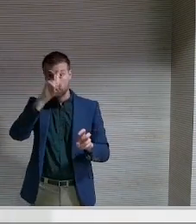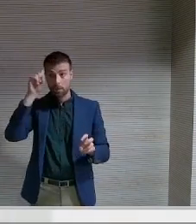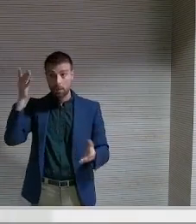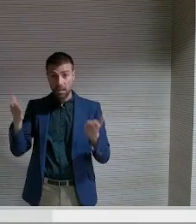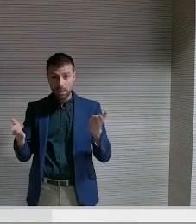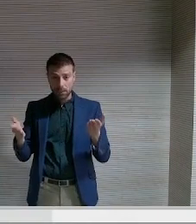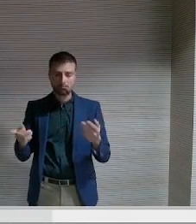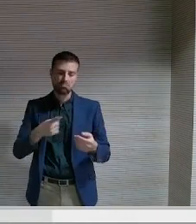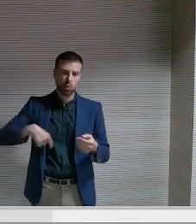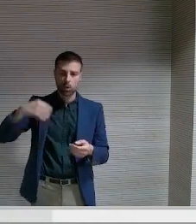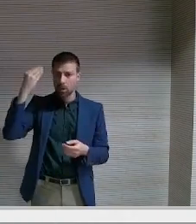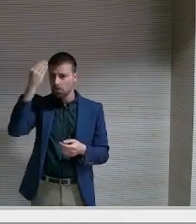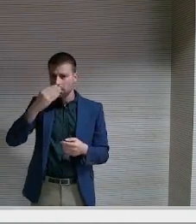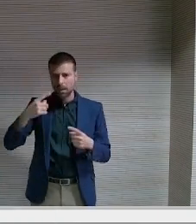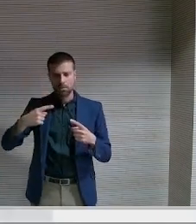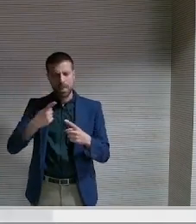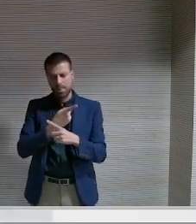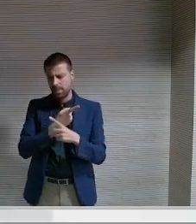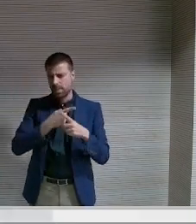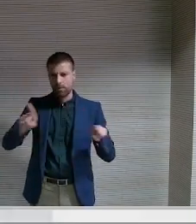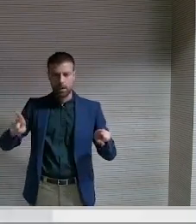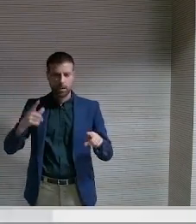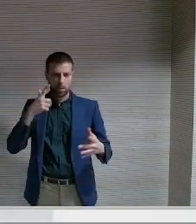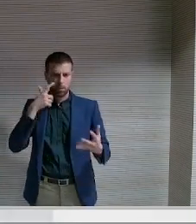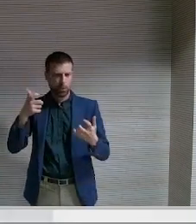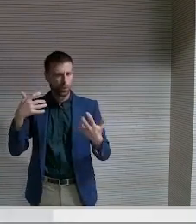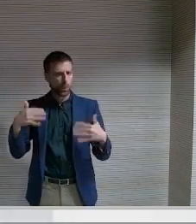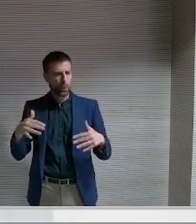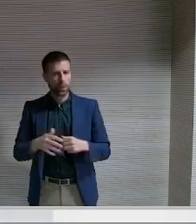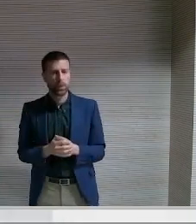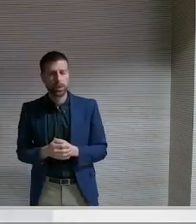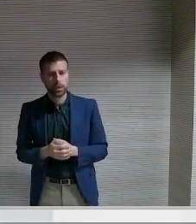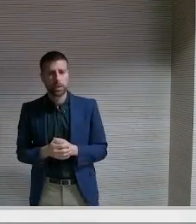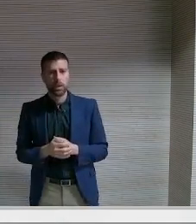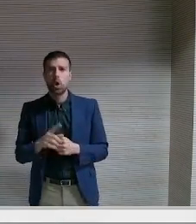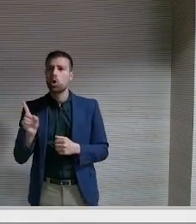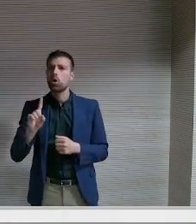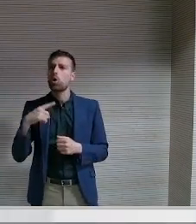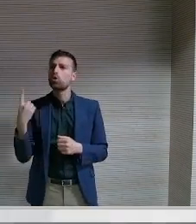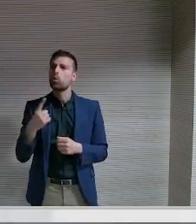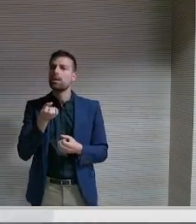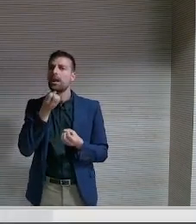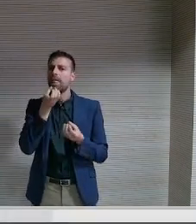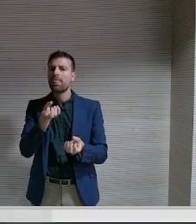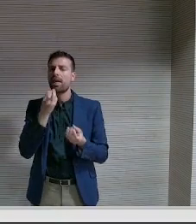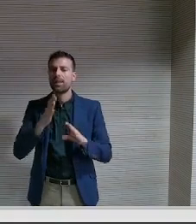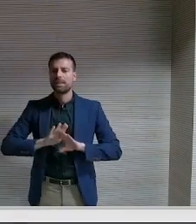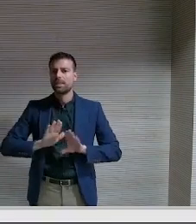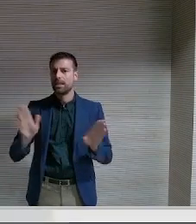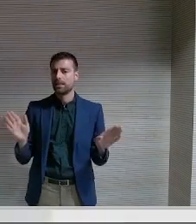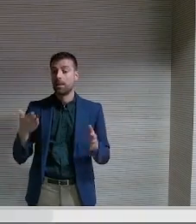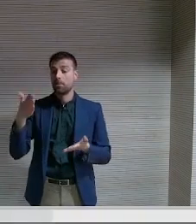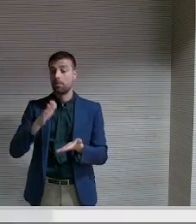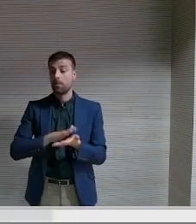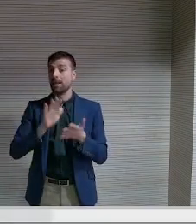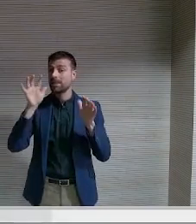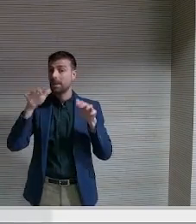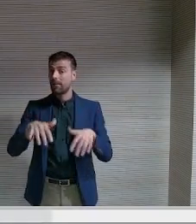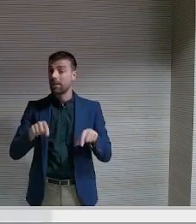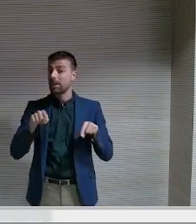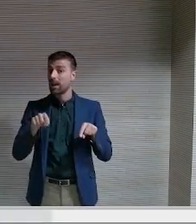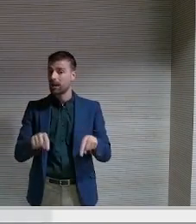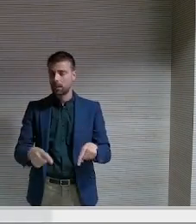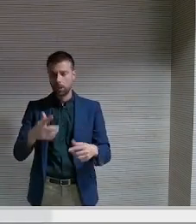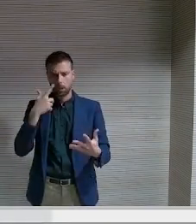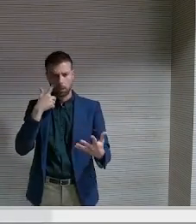considerem que hi ha una diferència substancial. No és només una qüestió de dades i aquest mes d'abril és molt